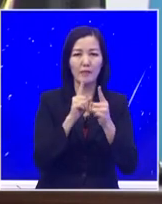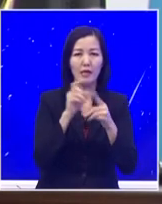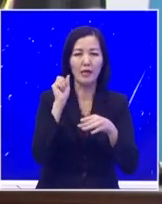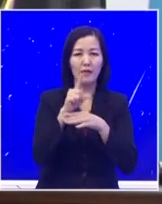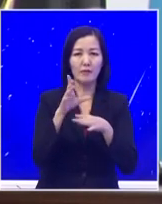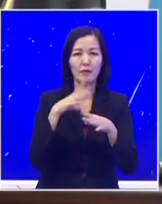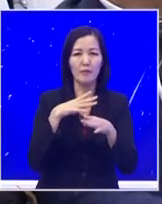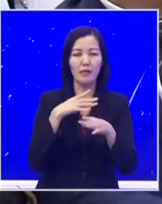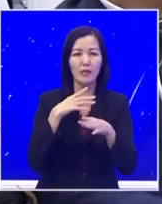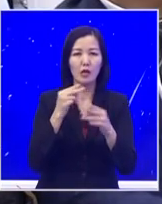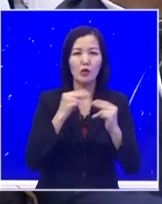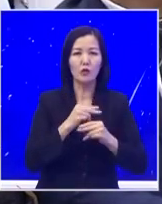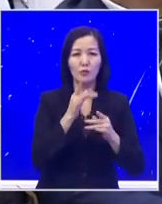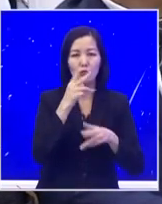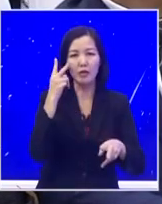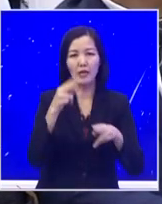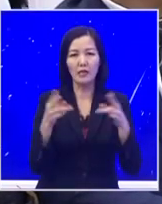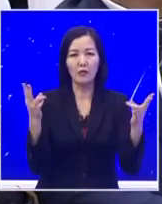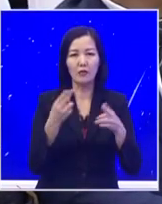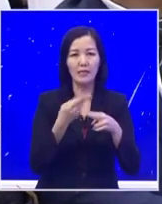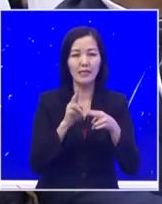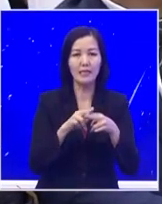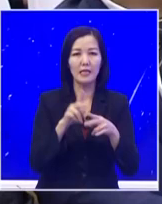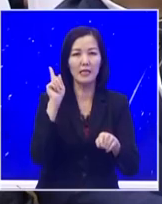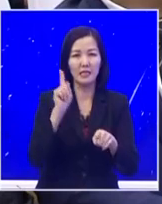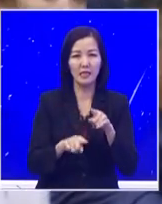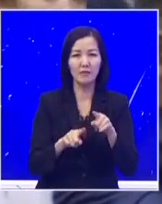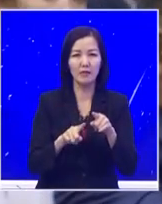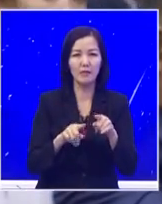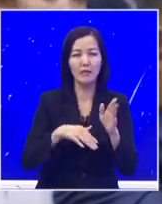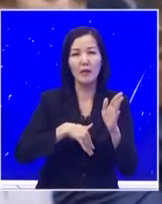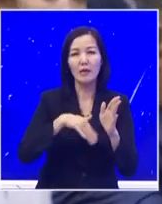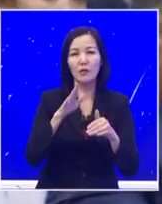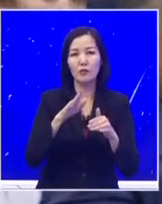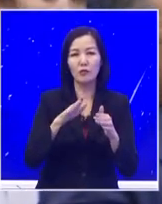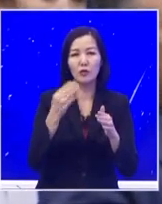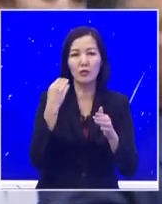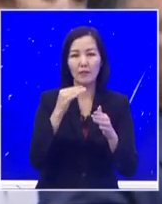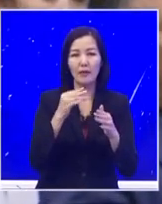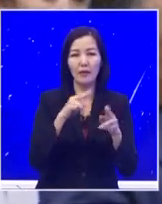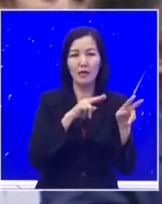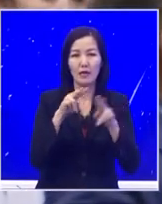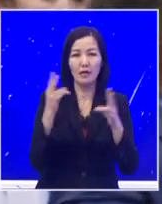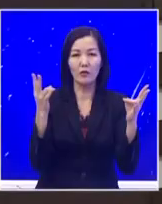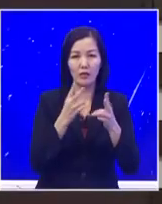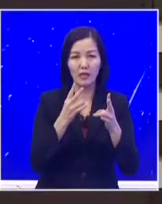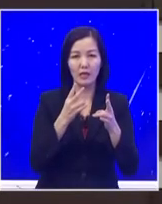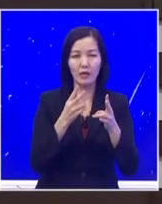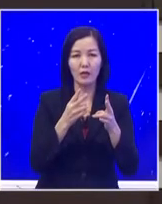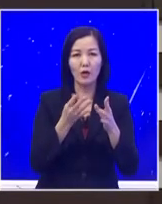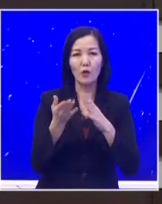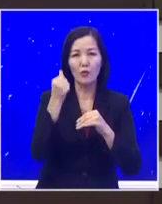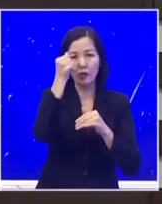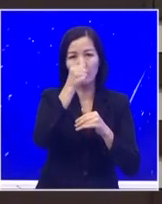тапсырма берді. Алғашқысы жұмысты уақытылы аяқтау десе де жылдан бітіреміз деп сапаны естен шығармауды қадап айтты. Өткен жылы бір